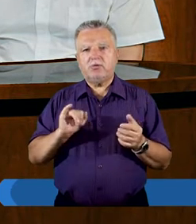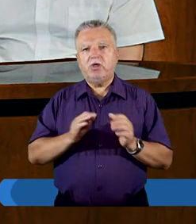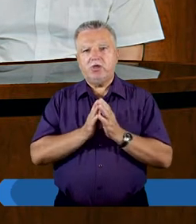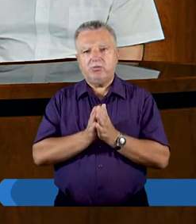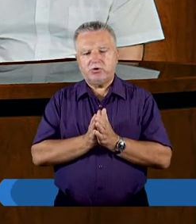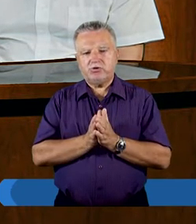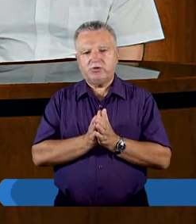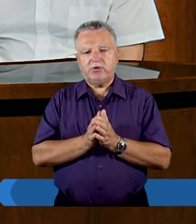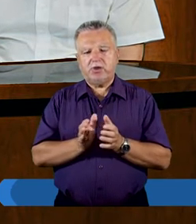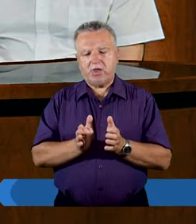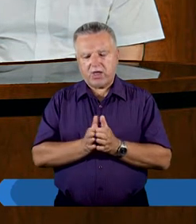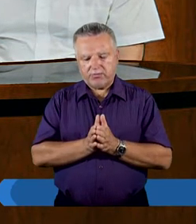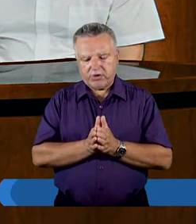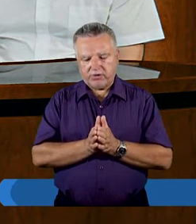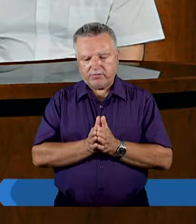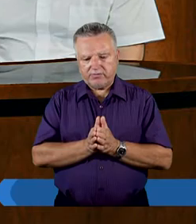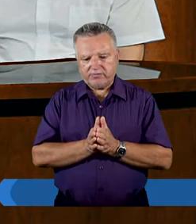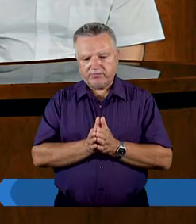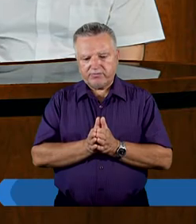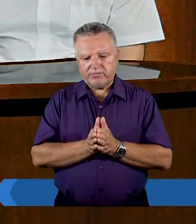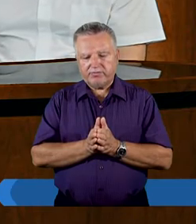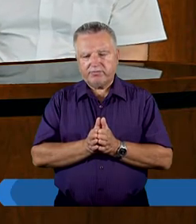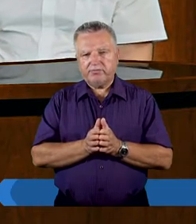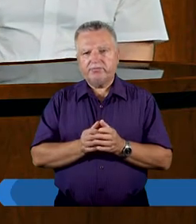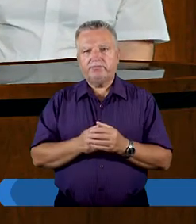to prosimy. Amen. Amen.